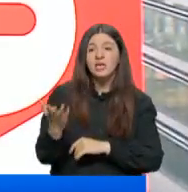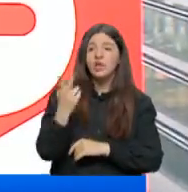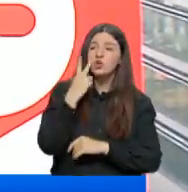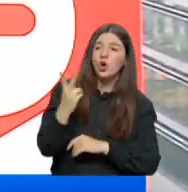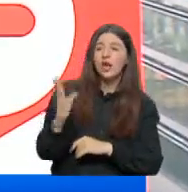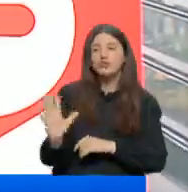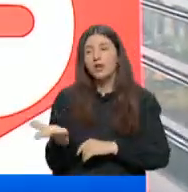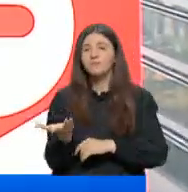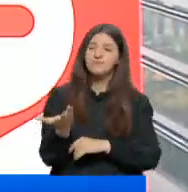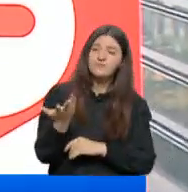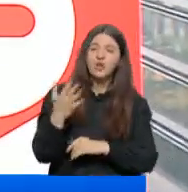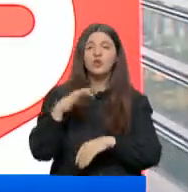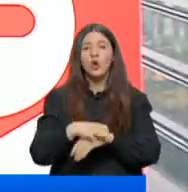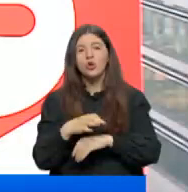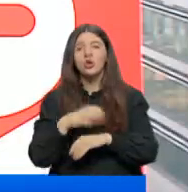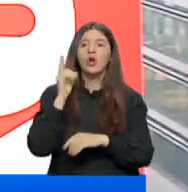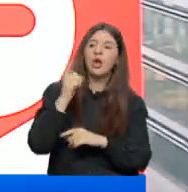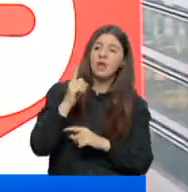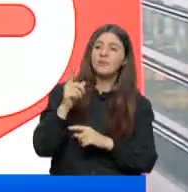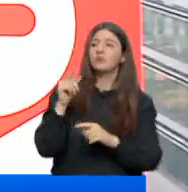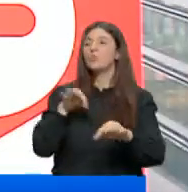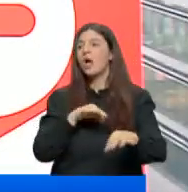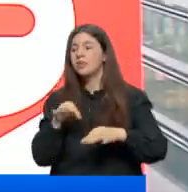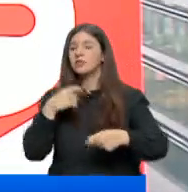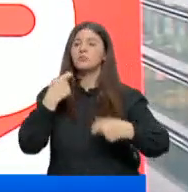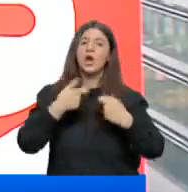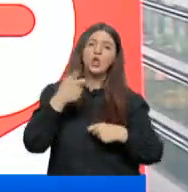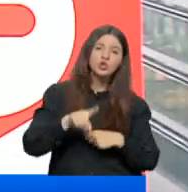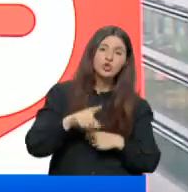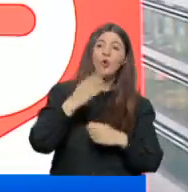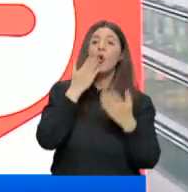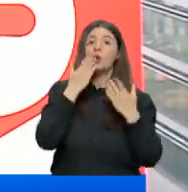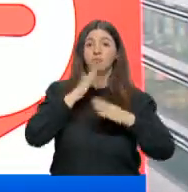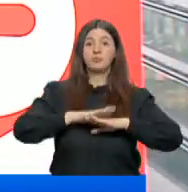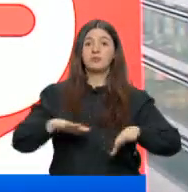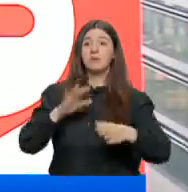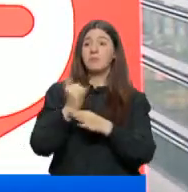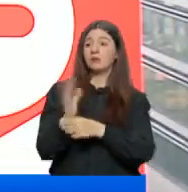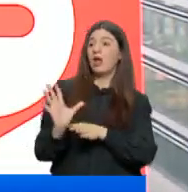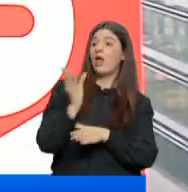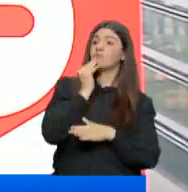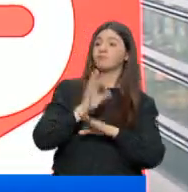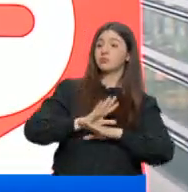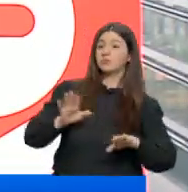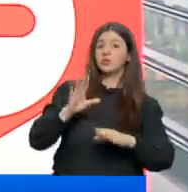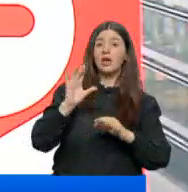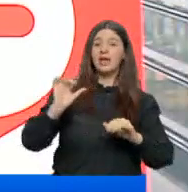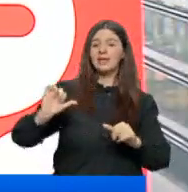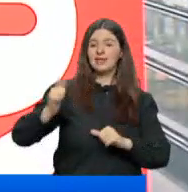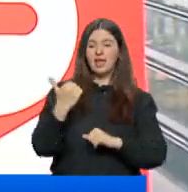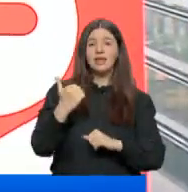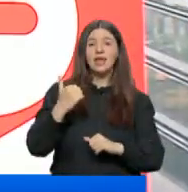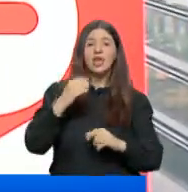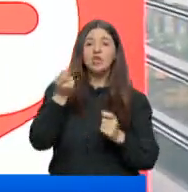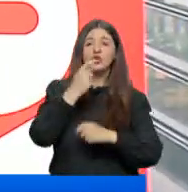görece işte değil mi, doktor, öğretmen, mühendis, bankacı, hani okumuş bir meslek sahibi olmuş, nitelikli iş gücü diye